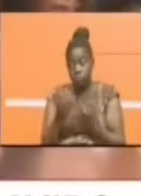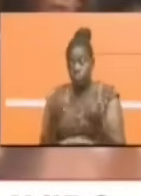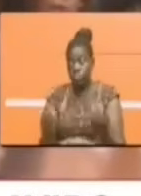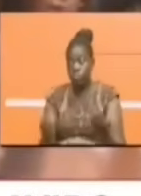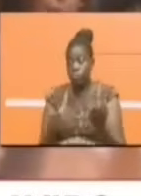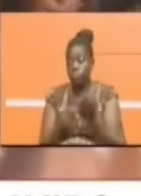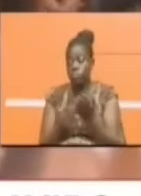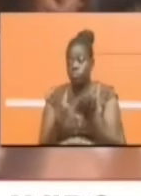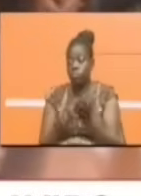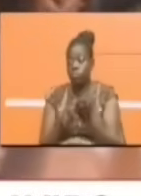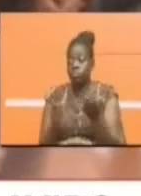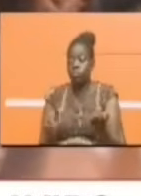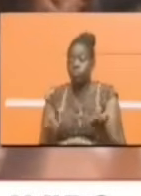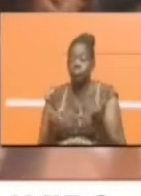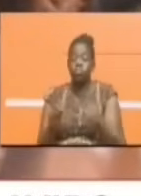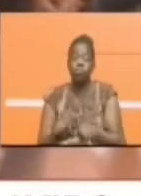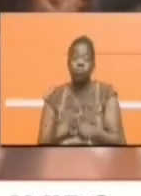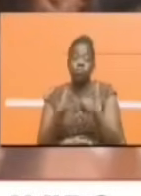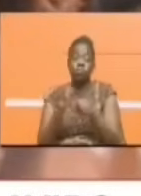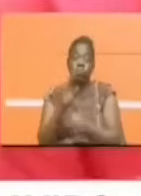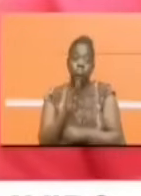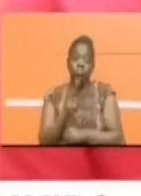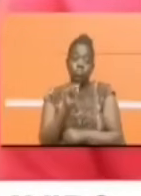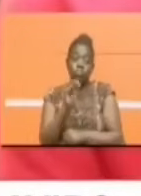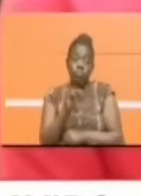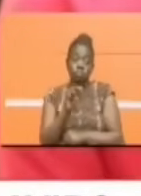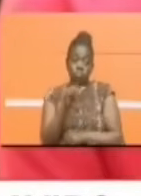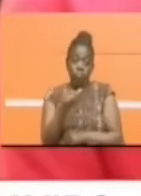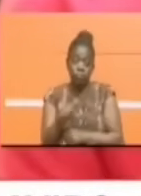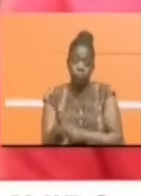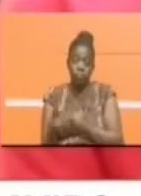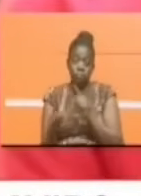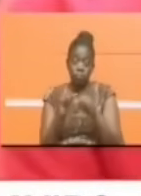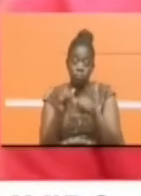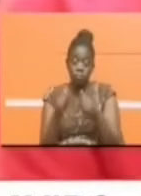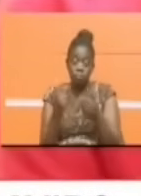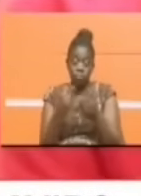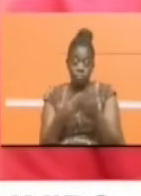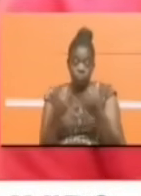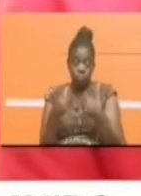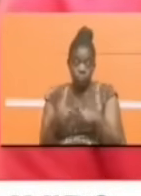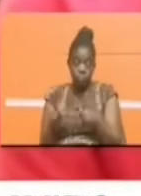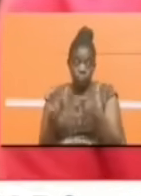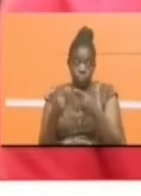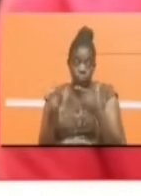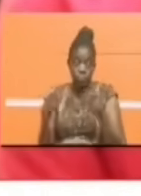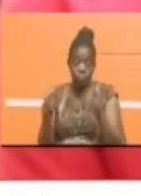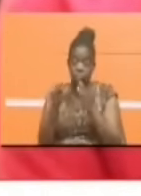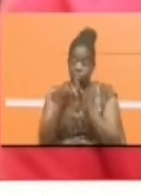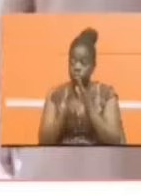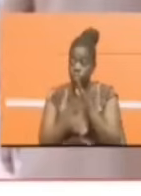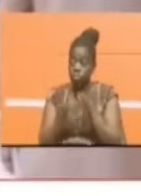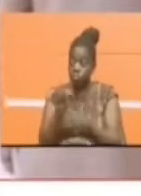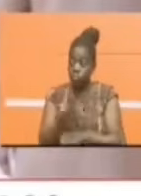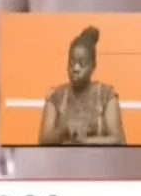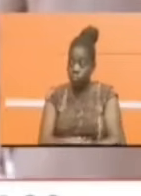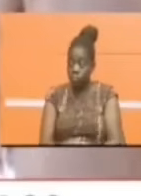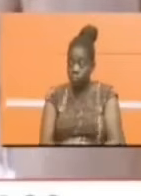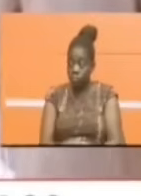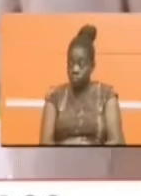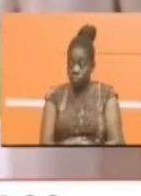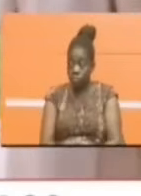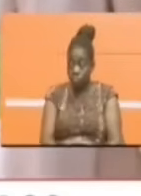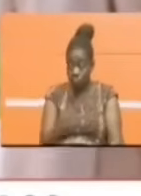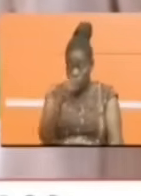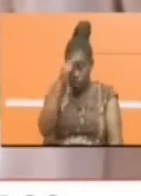Tuesday Class okuli ssentebe Bernard Bahati n'abalala boogedde ku bikoleddwa omuli okutongoza ssemateeka waabwe. Ekibadde